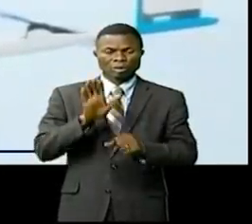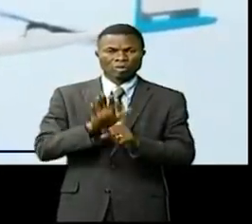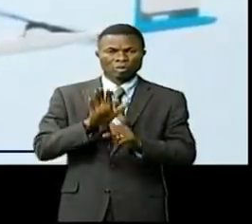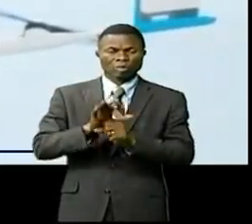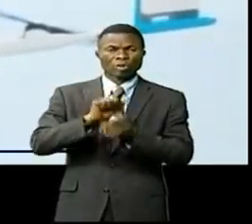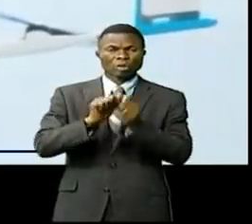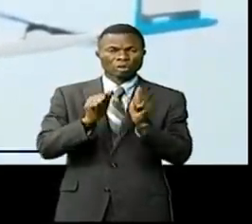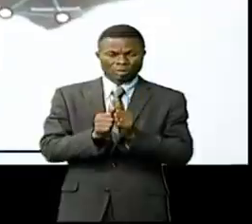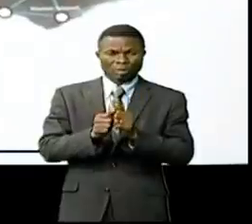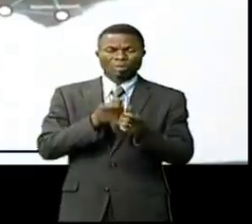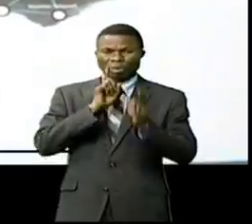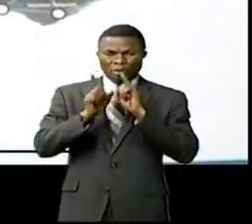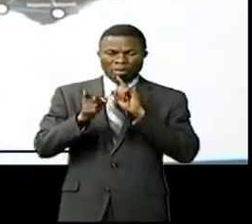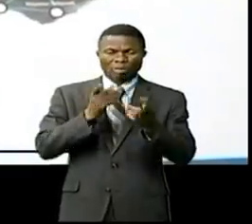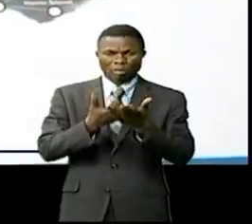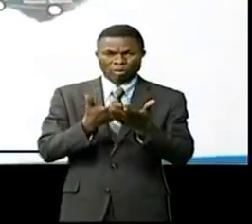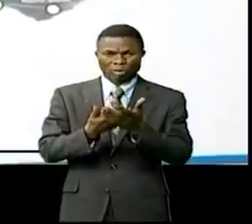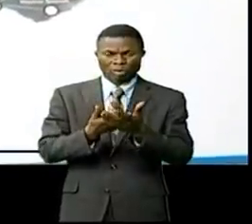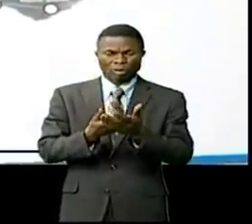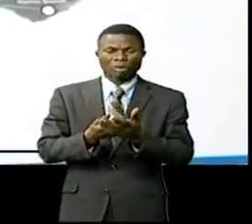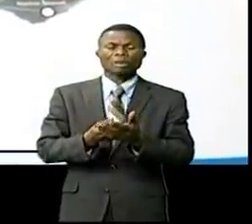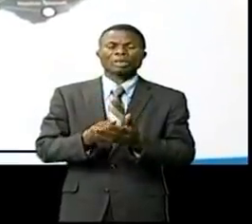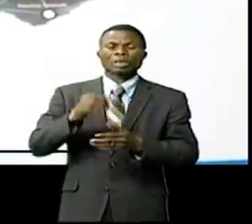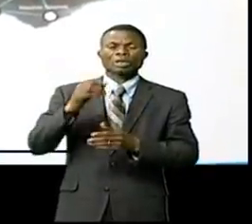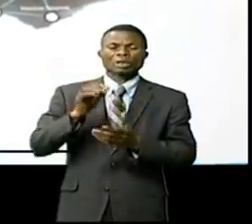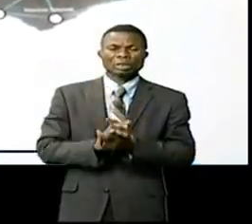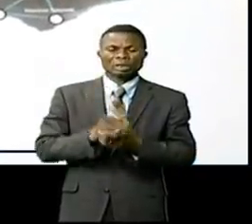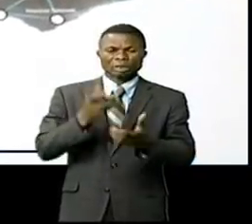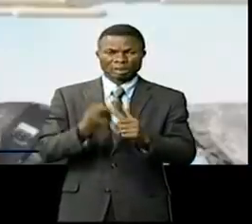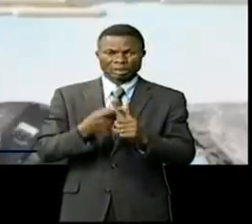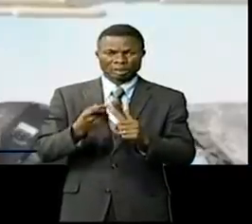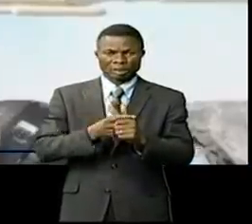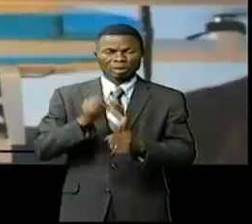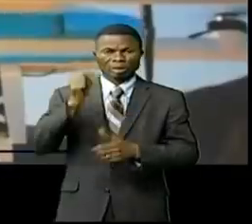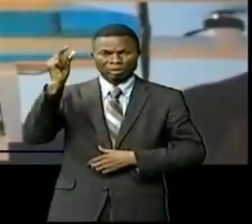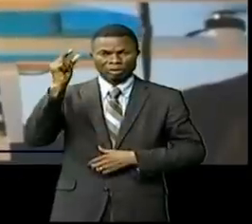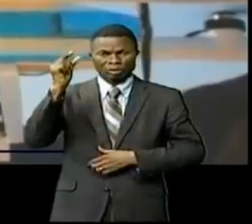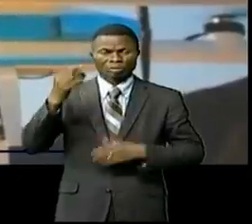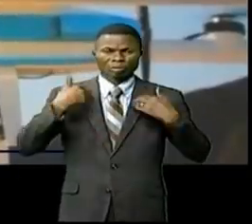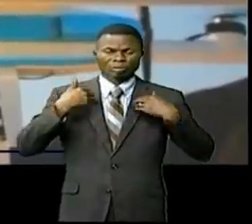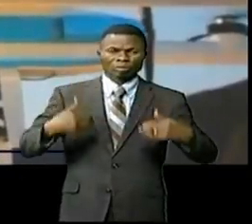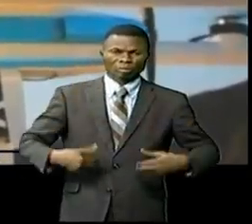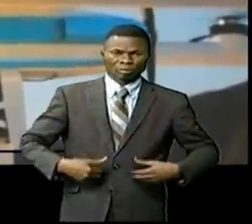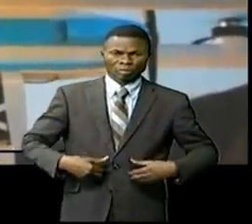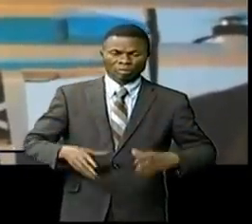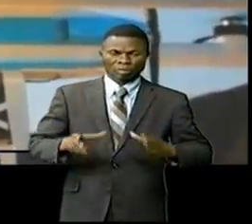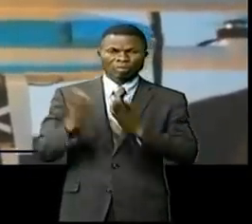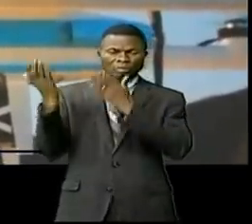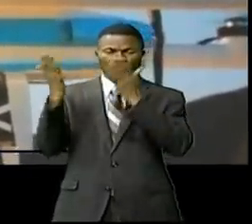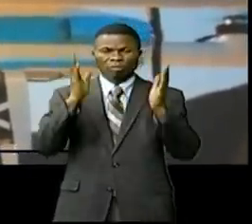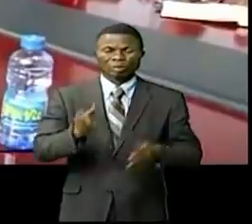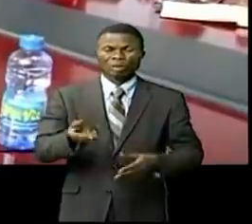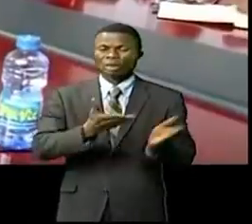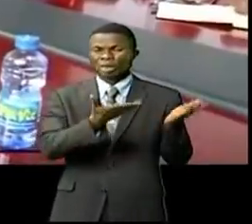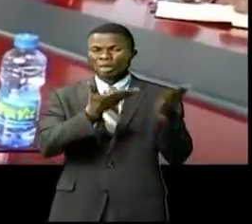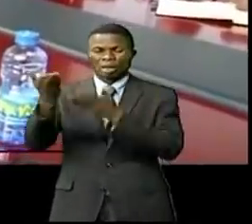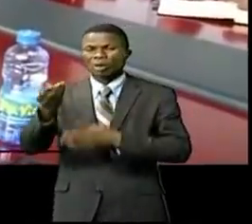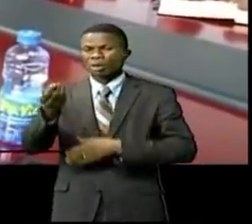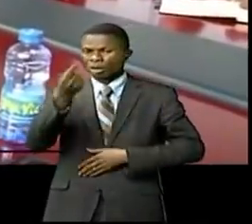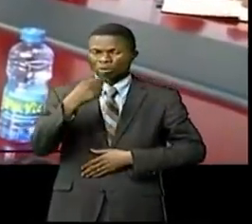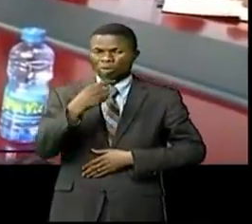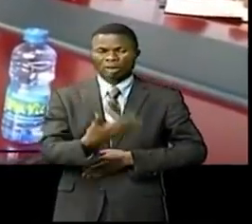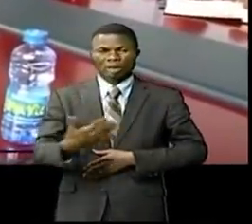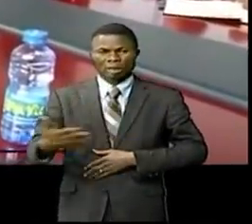sont intéressés au service des drones modernes. Il s'agit des mines, de la santé, avec les transports des médicaments et des